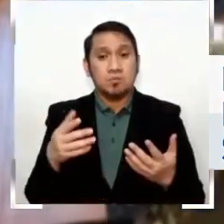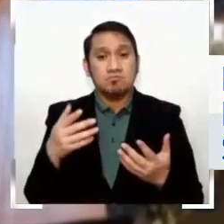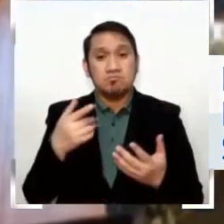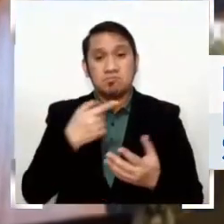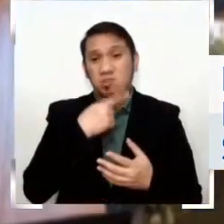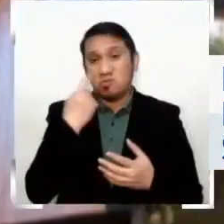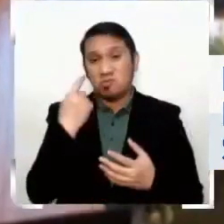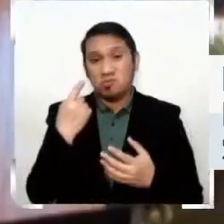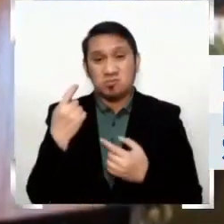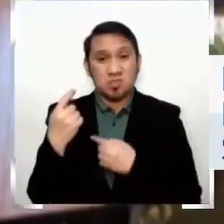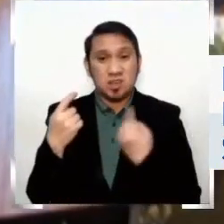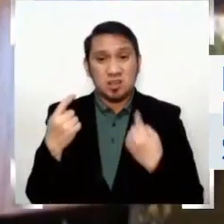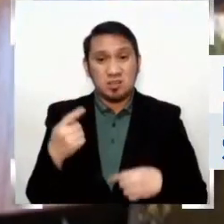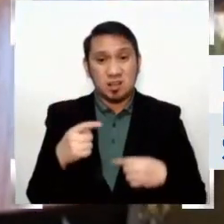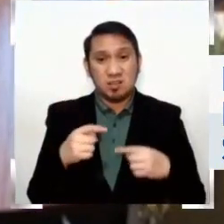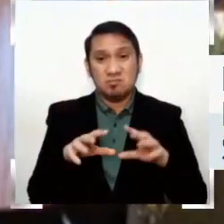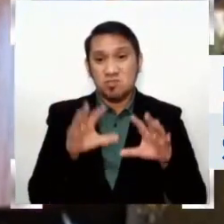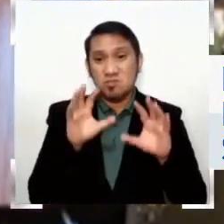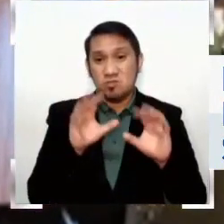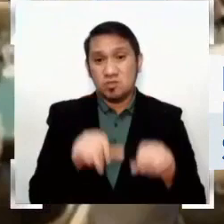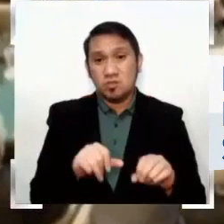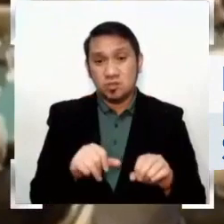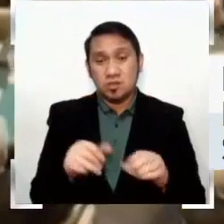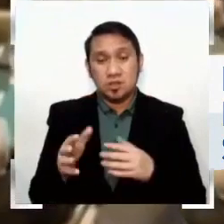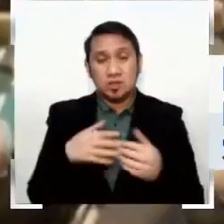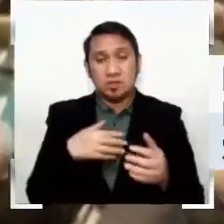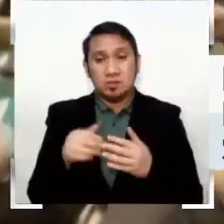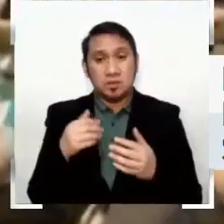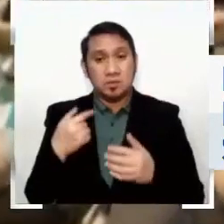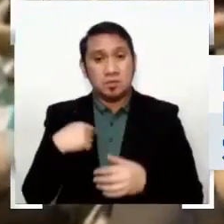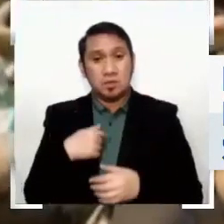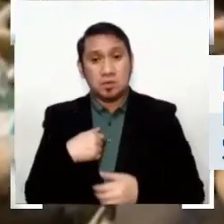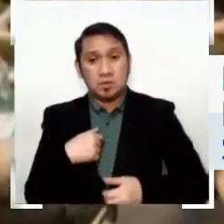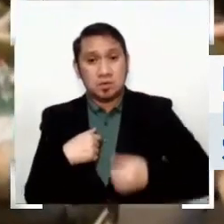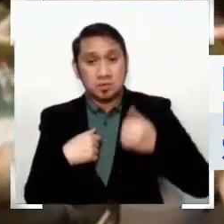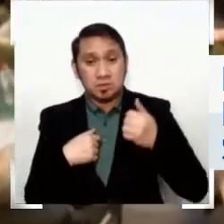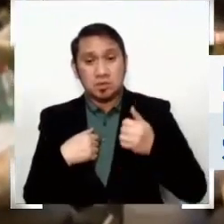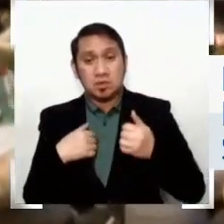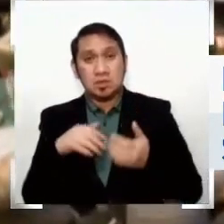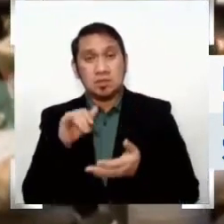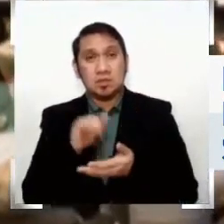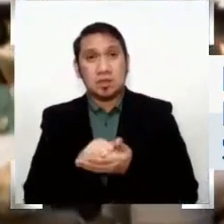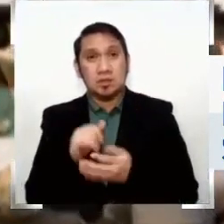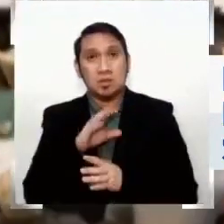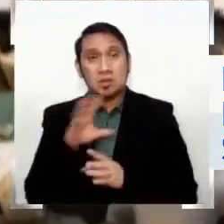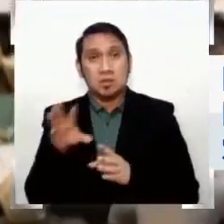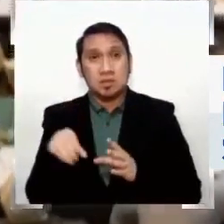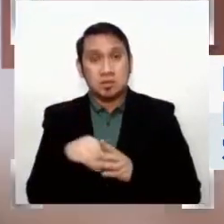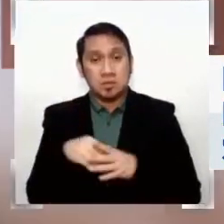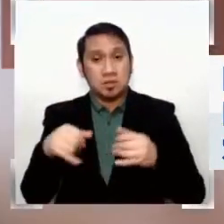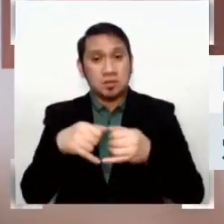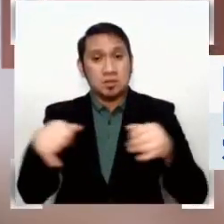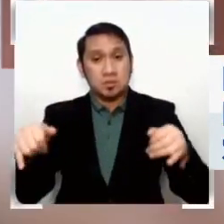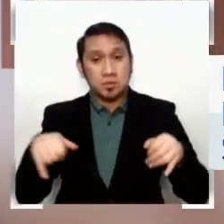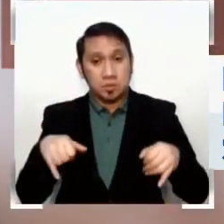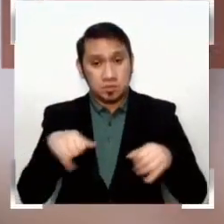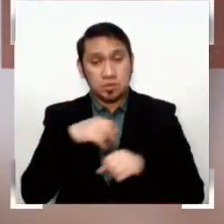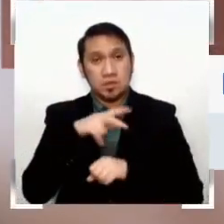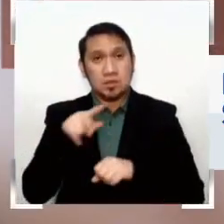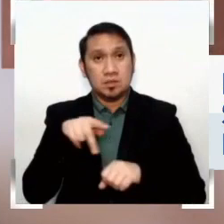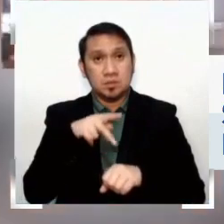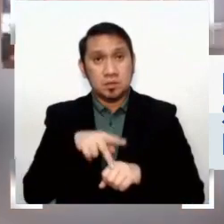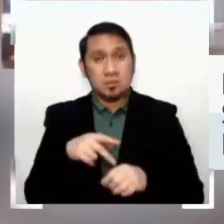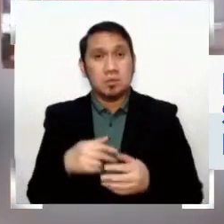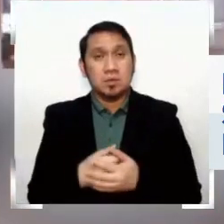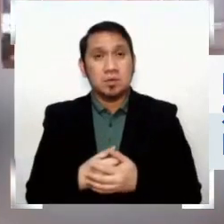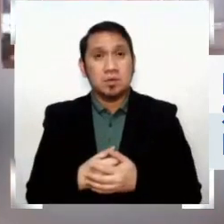Kahit sinabi na sa napanalunan nating arbitral ruling na bahagi ito ng exclusive economic zone ng Pilipinas. May makukuha nga ba